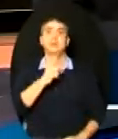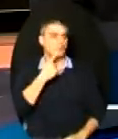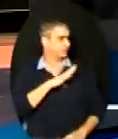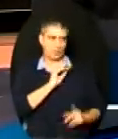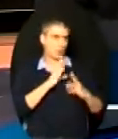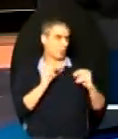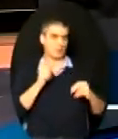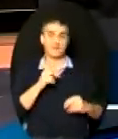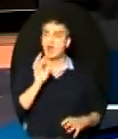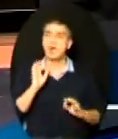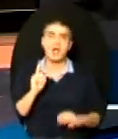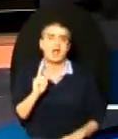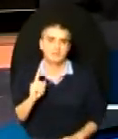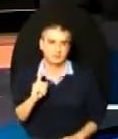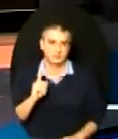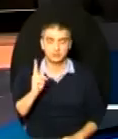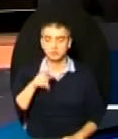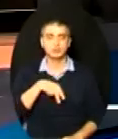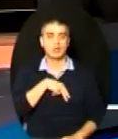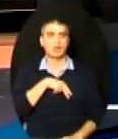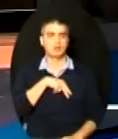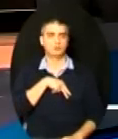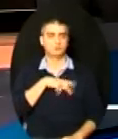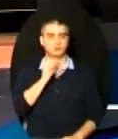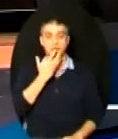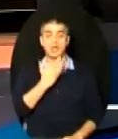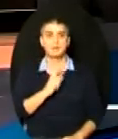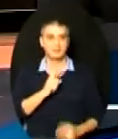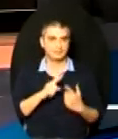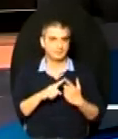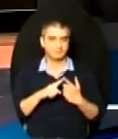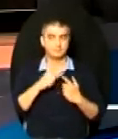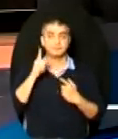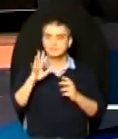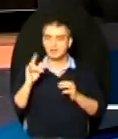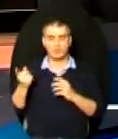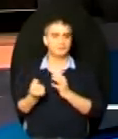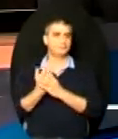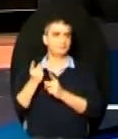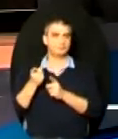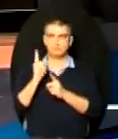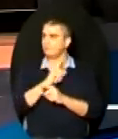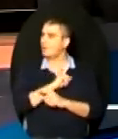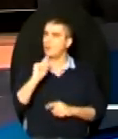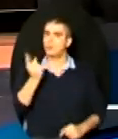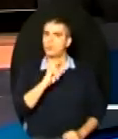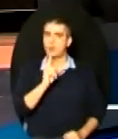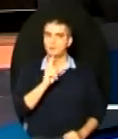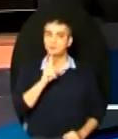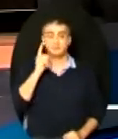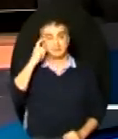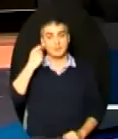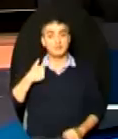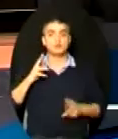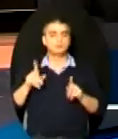אבל שאף אחד, תראה, יש אחריות, יש רבנים, איזה ערוגות פוריות, אבל לא כולם. וזה מדאיג